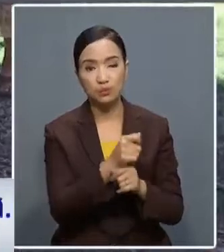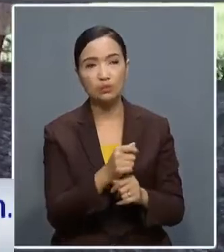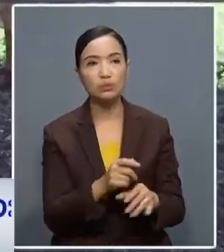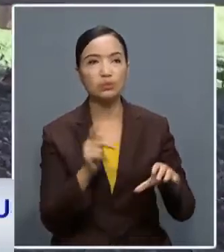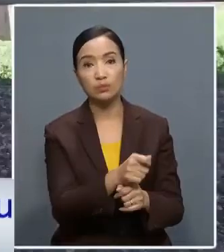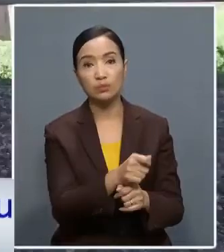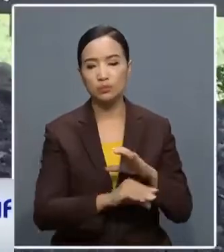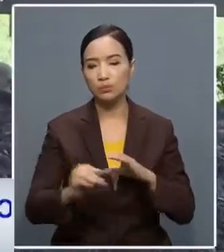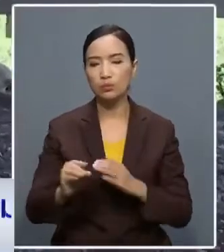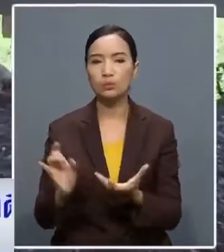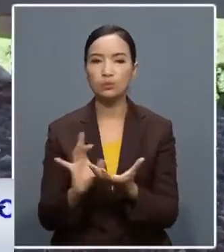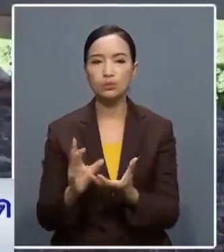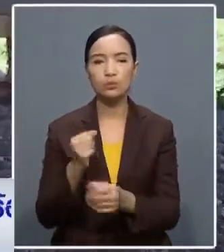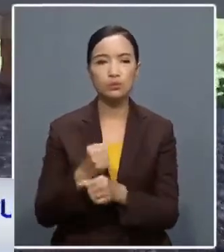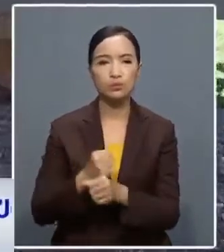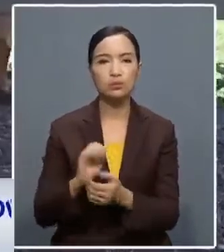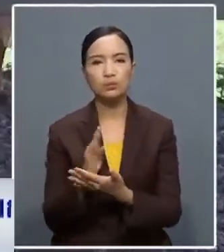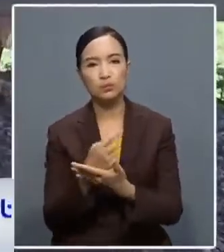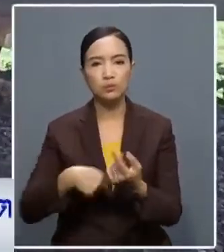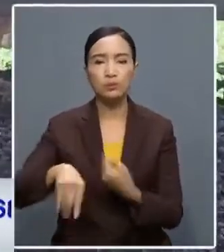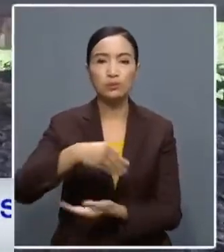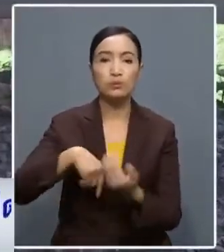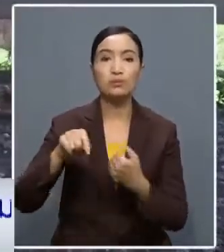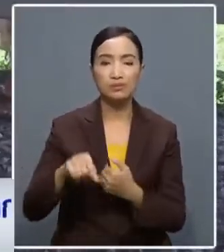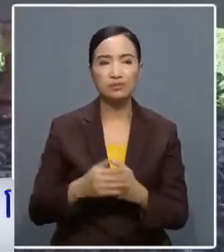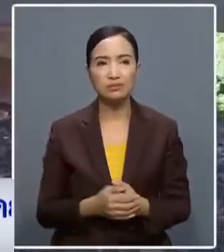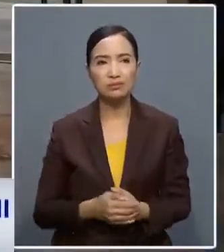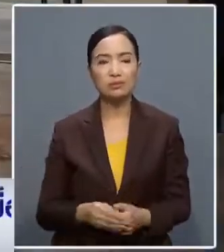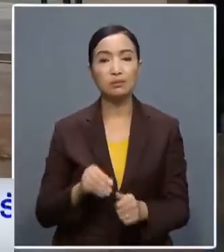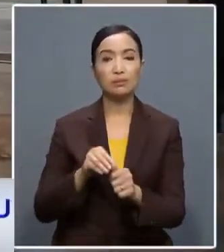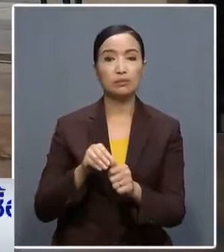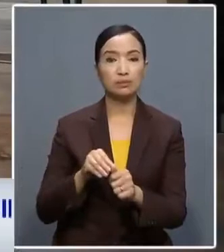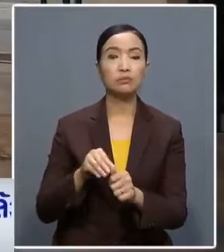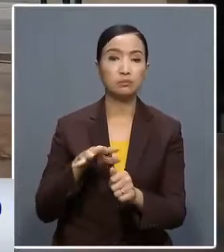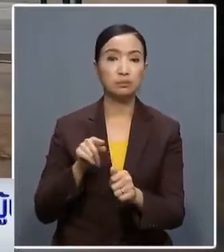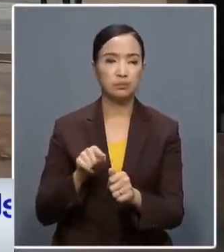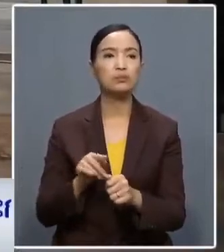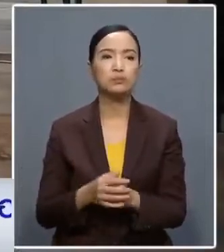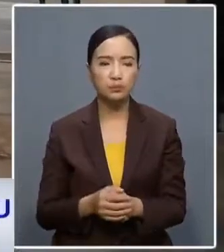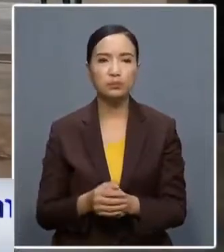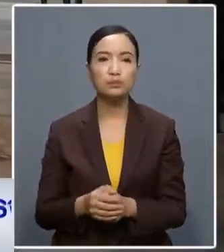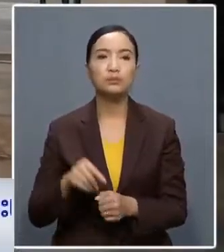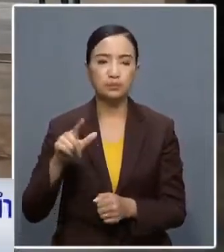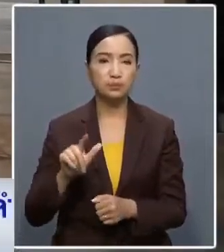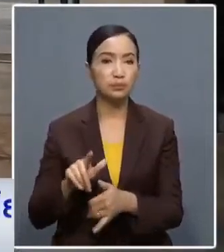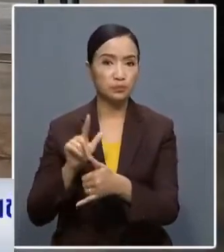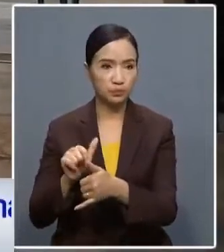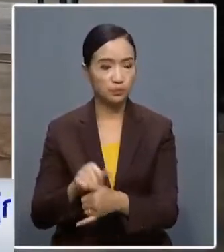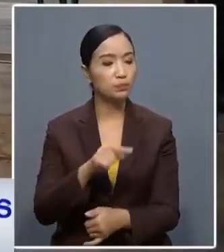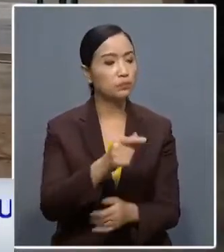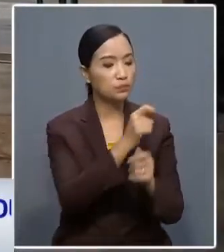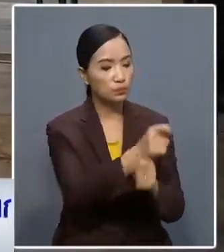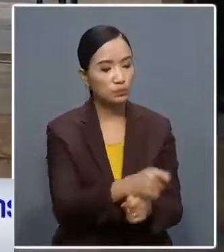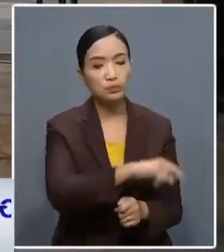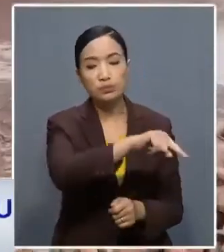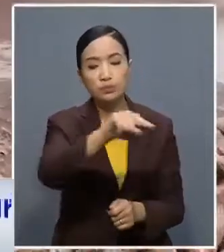ยภาพให้กับผู้ประกอบการในพื้นที่นะครับซึ่งผู้ประกอบการนี่ก็จะเป็นหัวขบวนในการเชื่อมโยงผลผลิตการเกษตรกับเกษตรกรในพื้นที ่